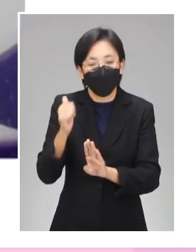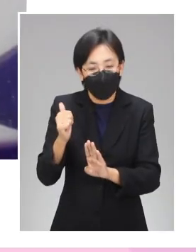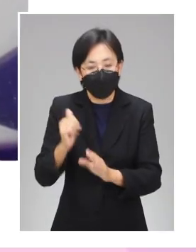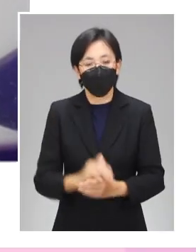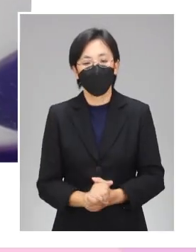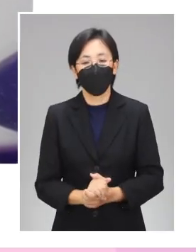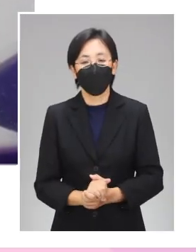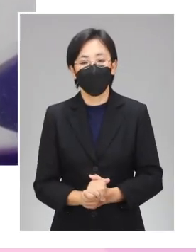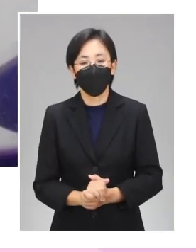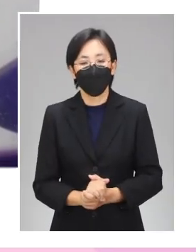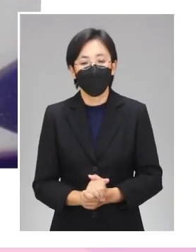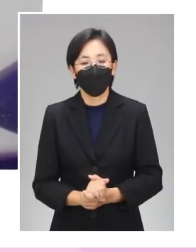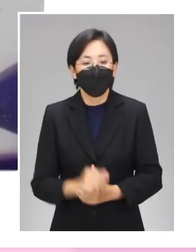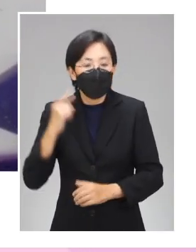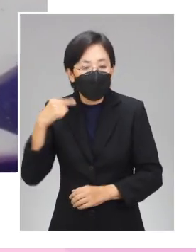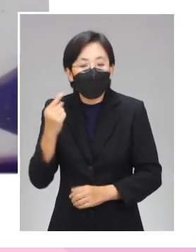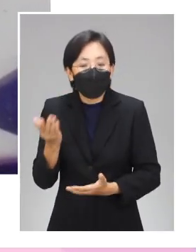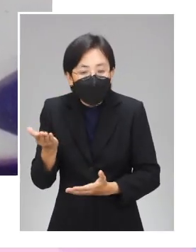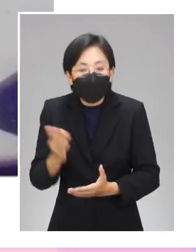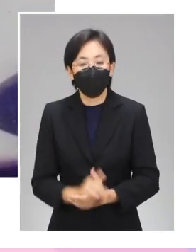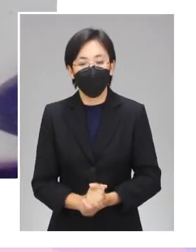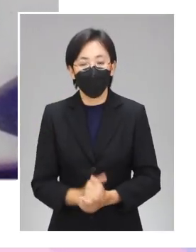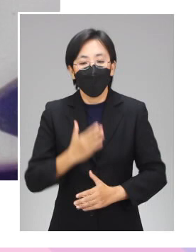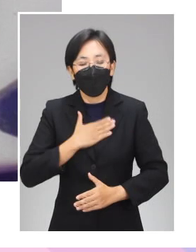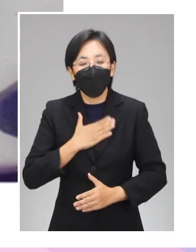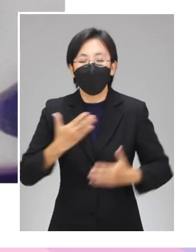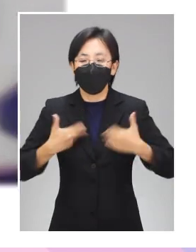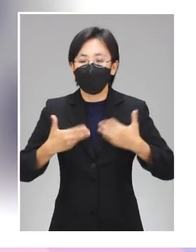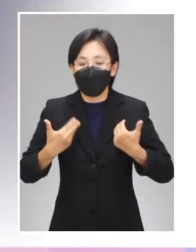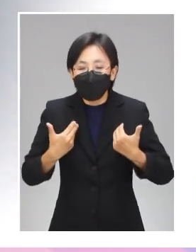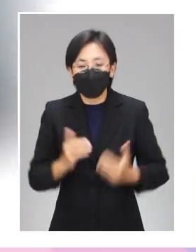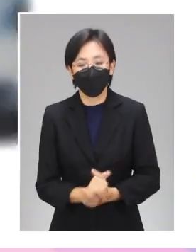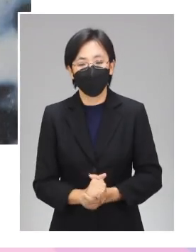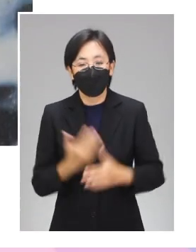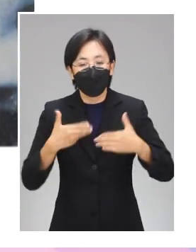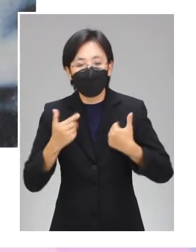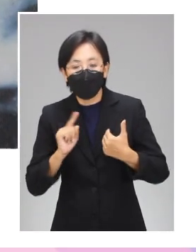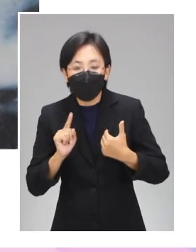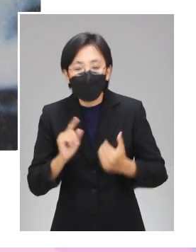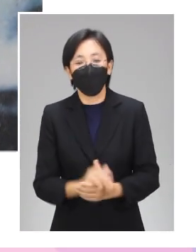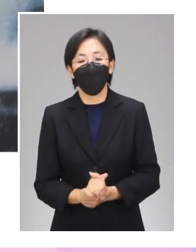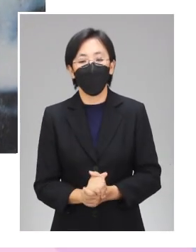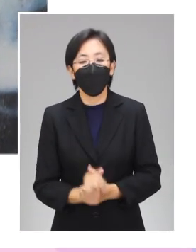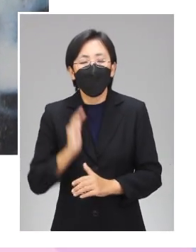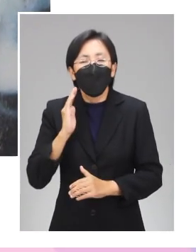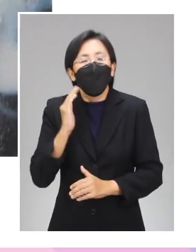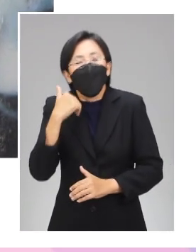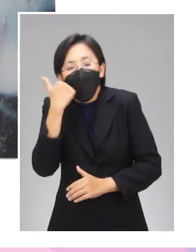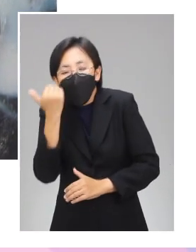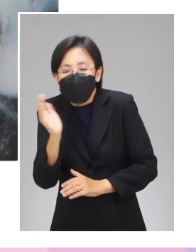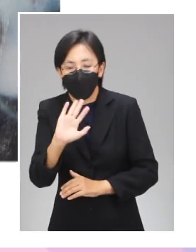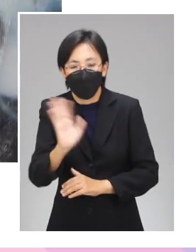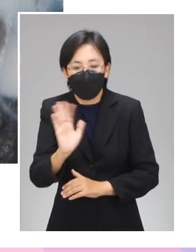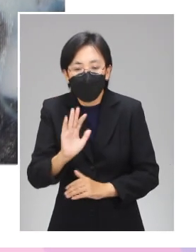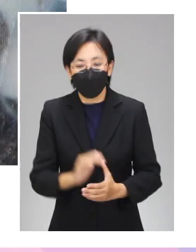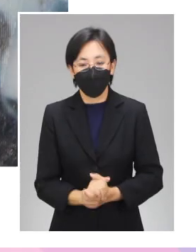้คือถ้าพูดถึงน้องใบบัวผมก็ดีใจแทนเขาดีครับคืออย่างน้อยคือเขาไม่อายแล้ว